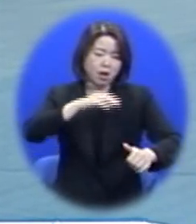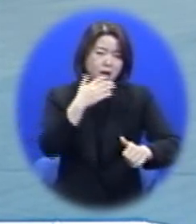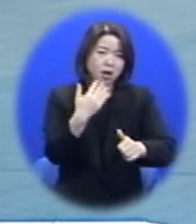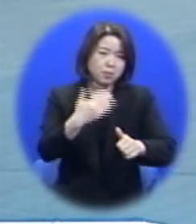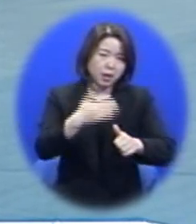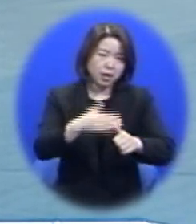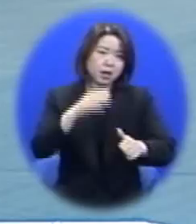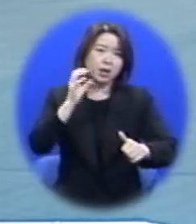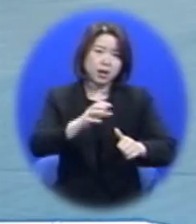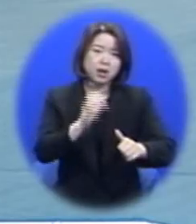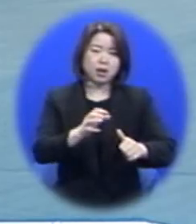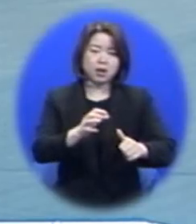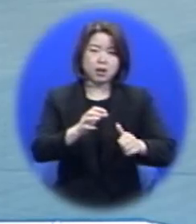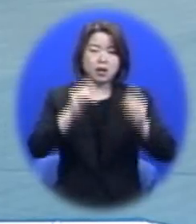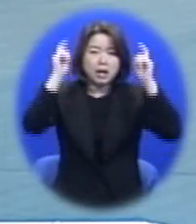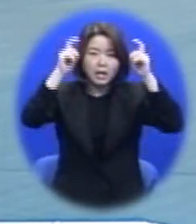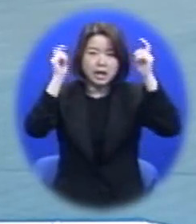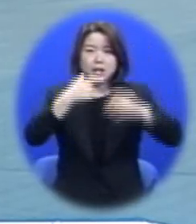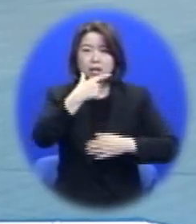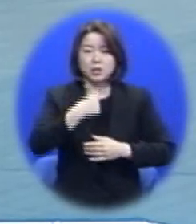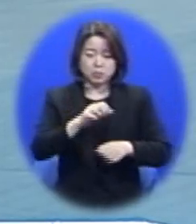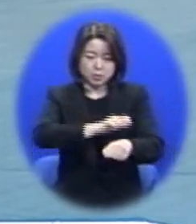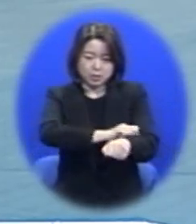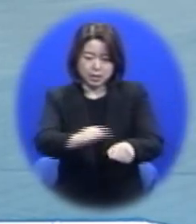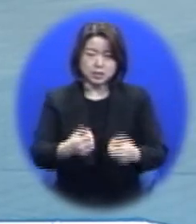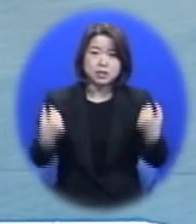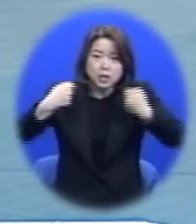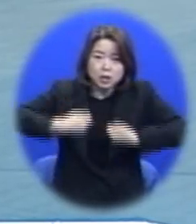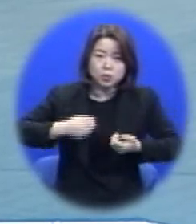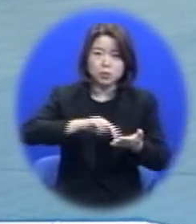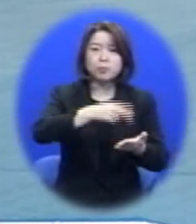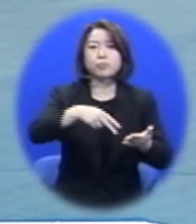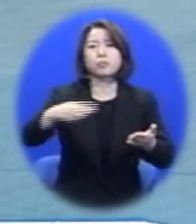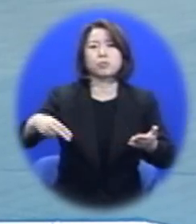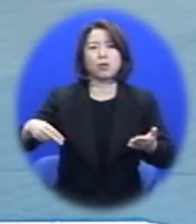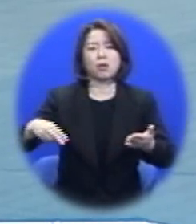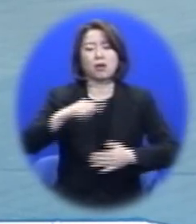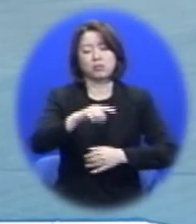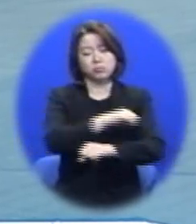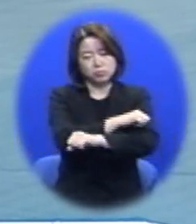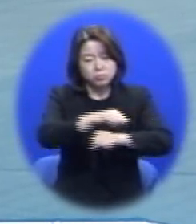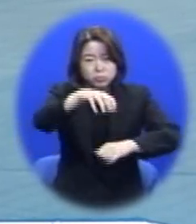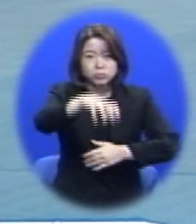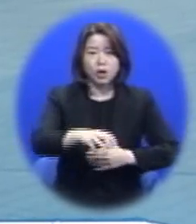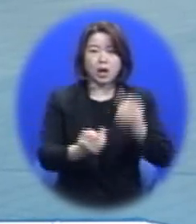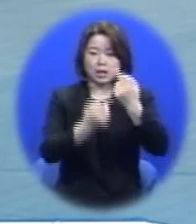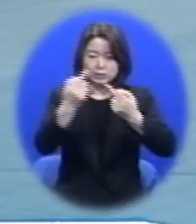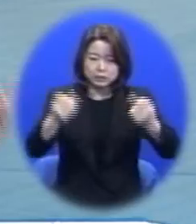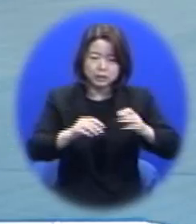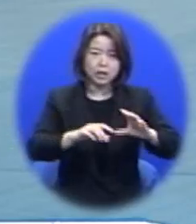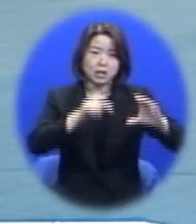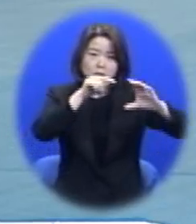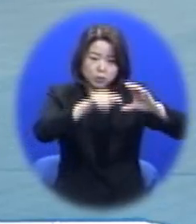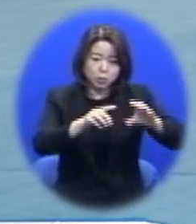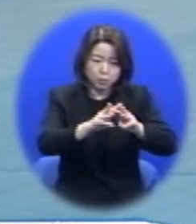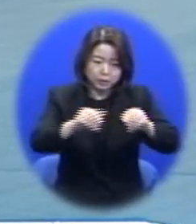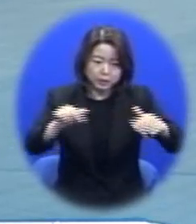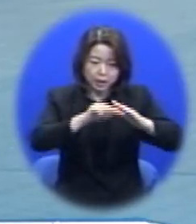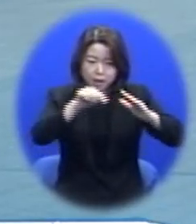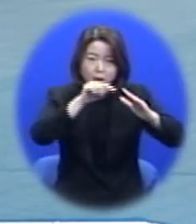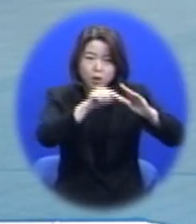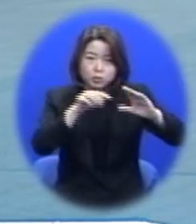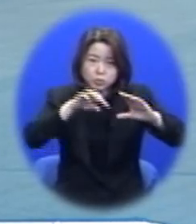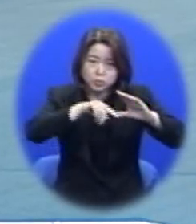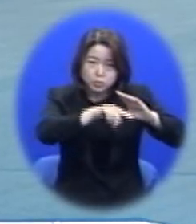받으면서 양과 염소의 가죽을 입고 떠돌았습니다. 그들은 광야와 산과 동굴과 땅굴을 헤매며